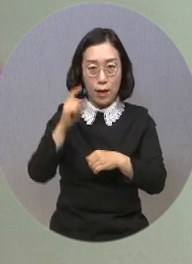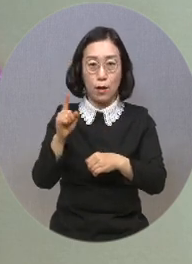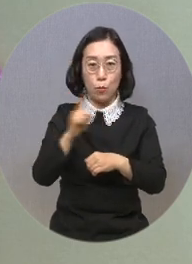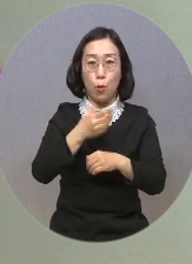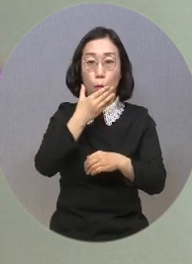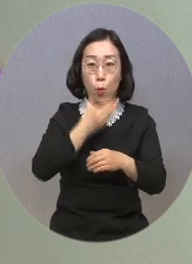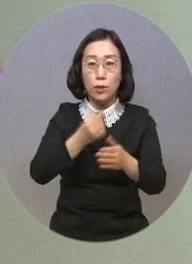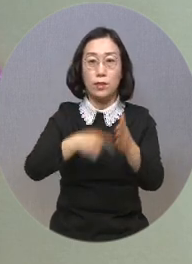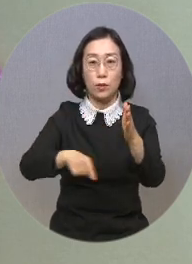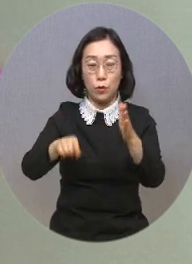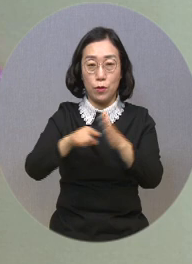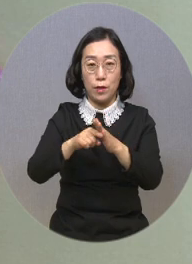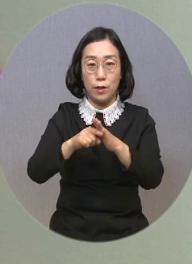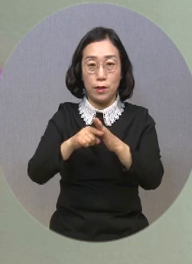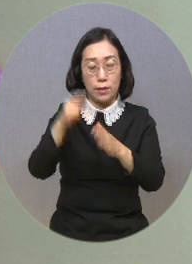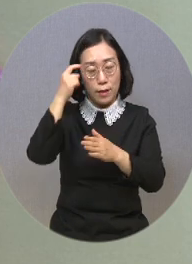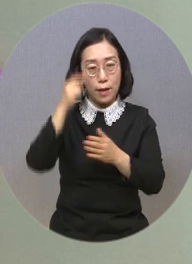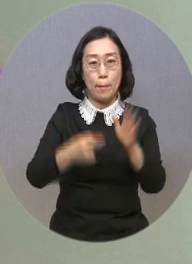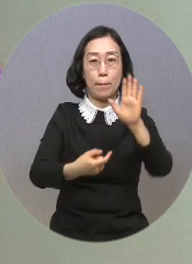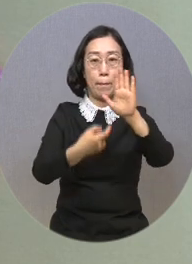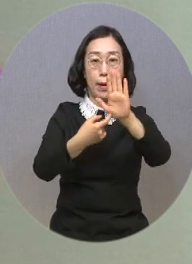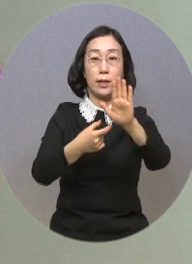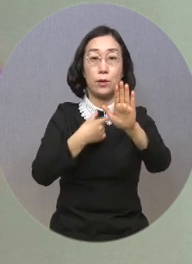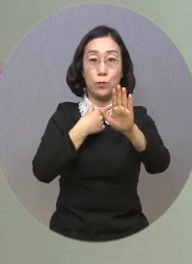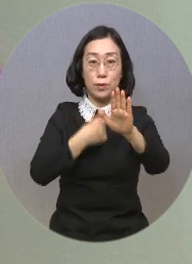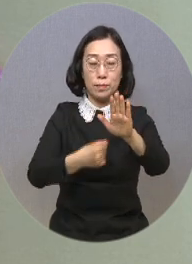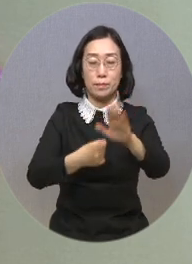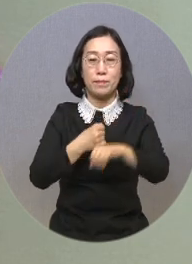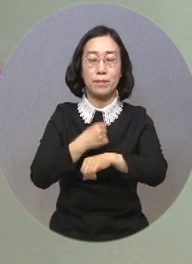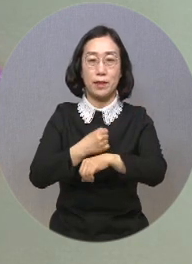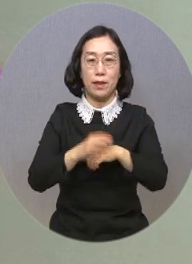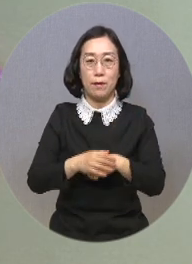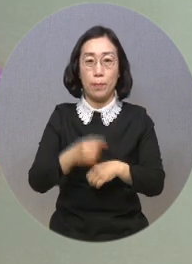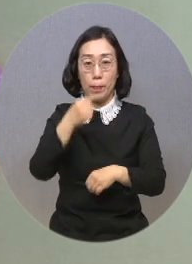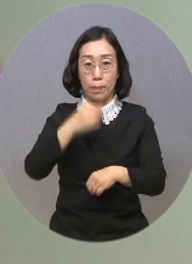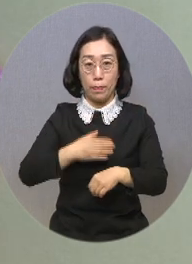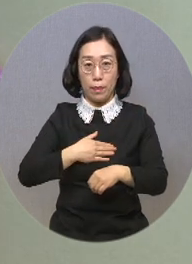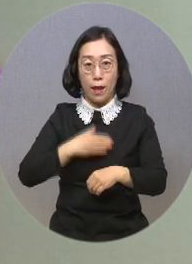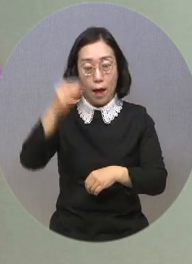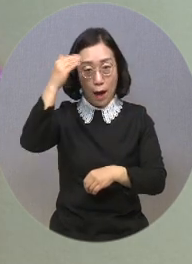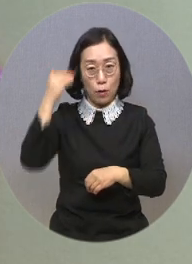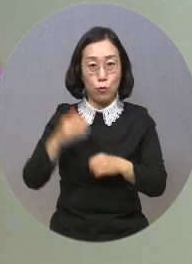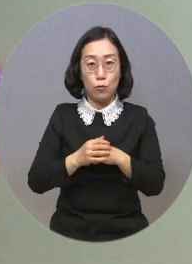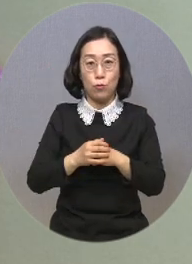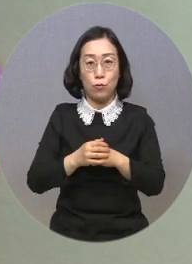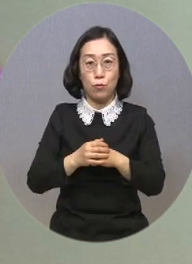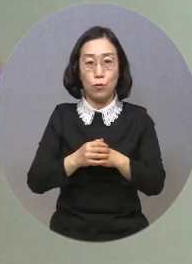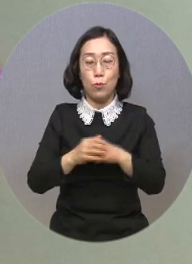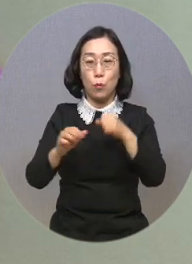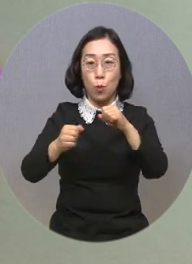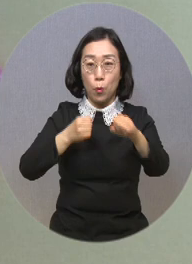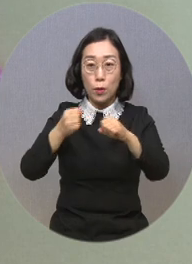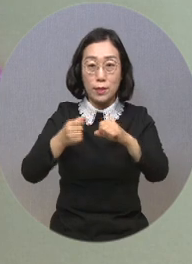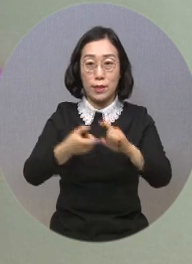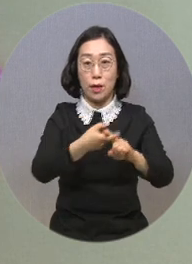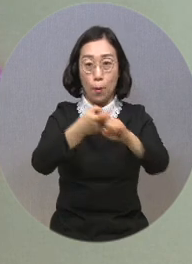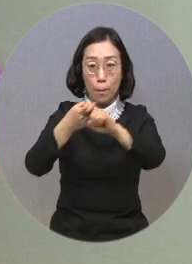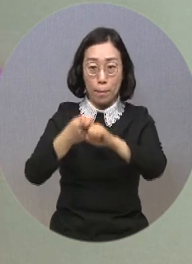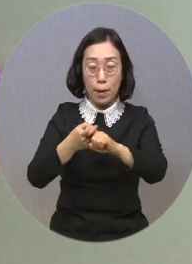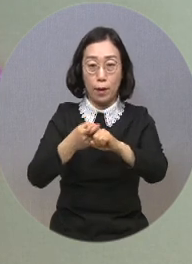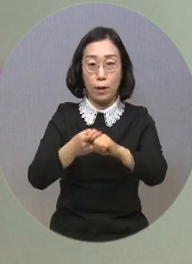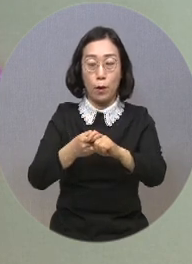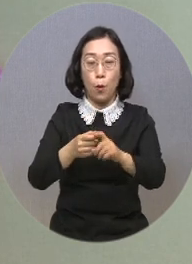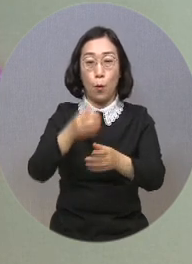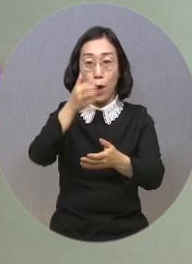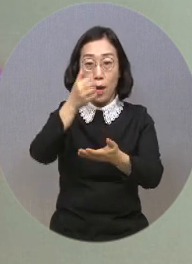복지를 위한 생각을 명확히 밝혀드리고 전달하도록 하겠습니다. 저는 한국 프로복싱연맹 회장이면서